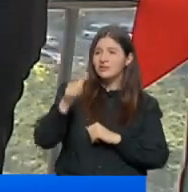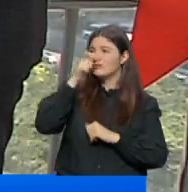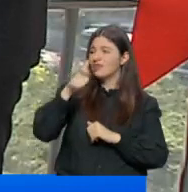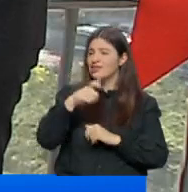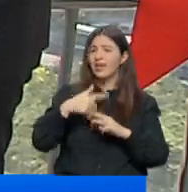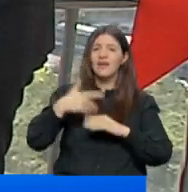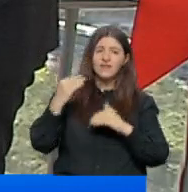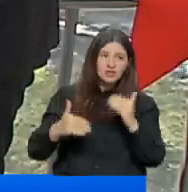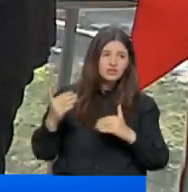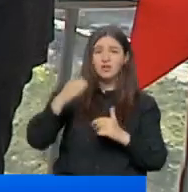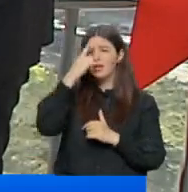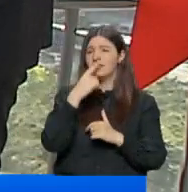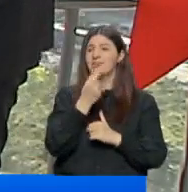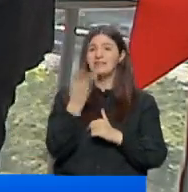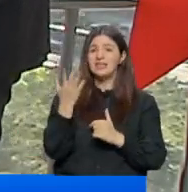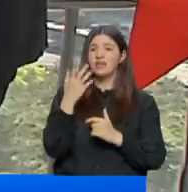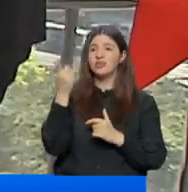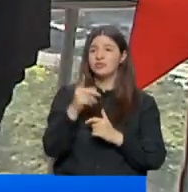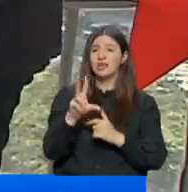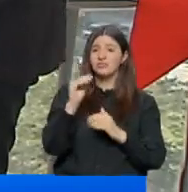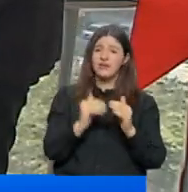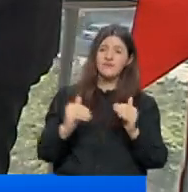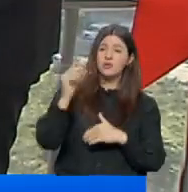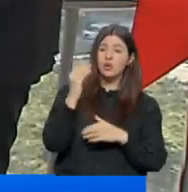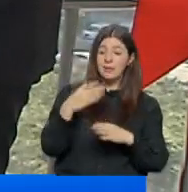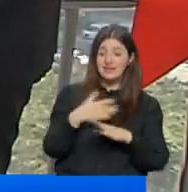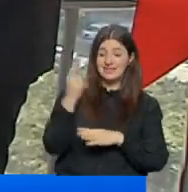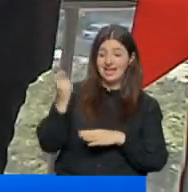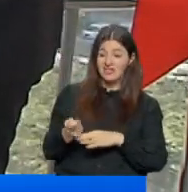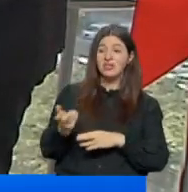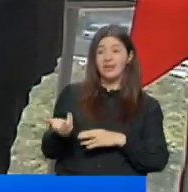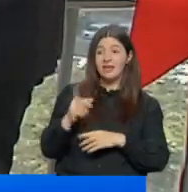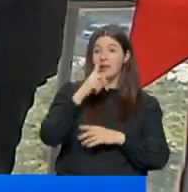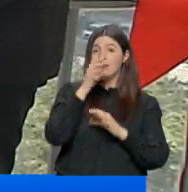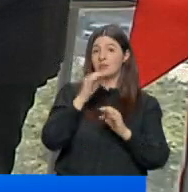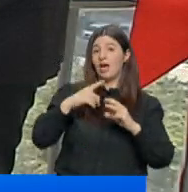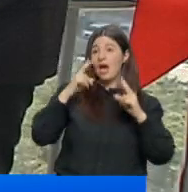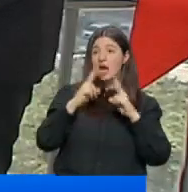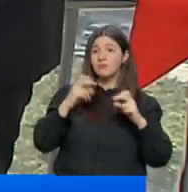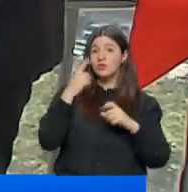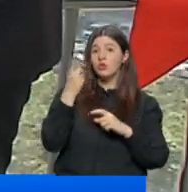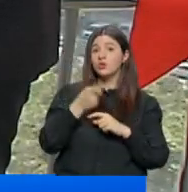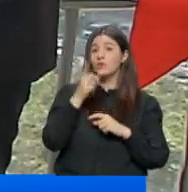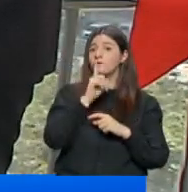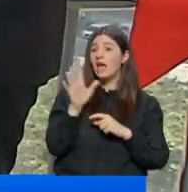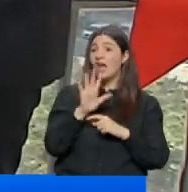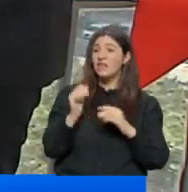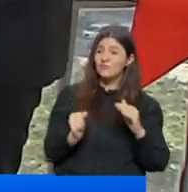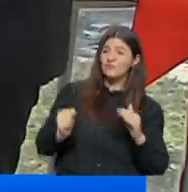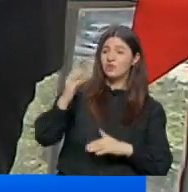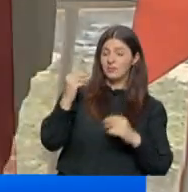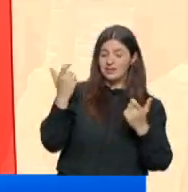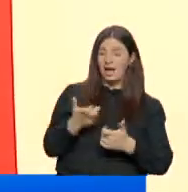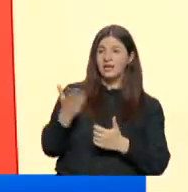işte enflasyonun resmi rakamlarla %70'leri geçtiği ama reelde bağımsız araştırmacılara göre %150'lere ulaştığı bir